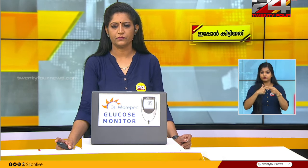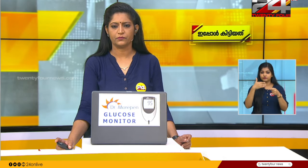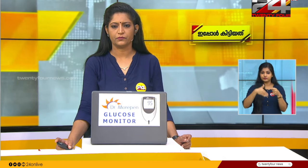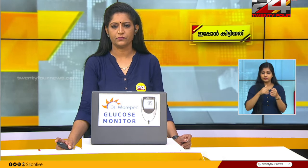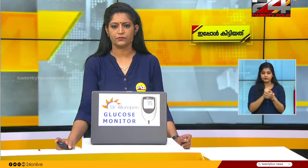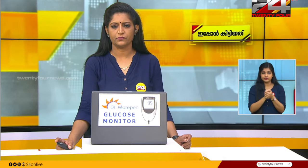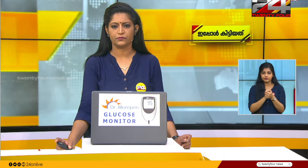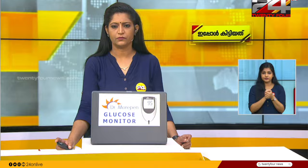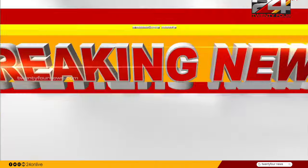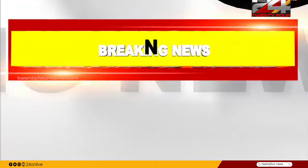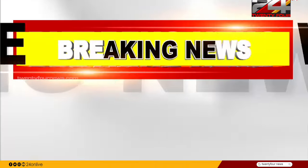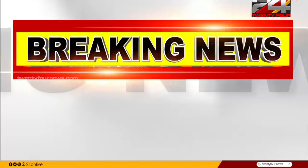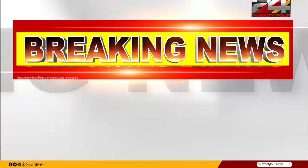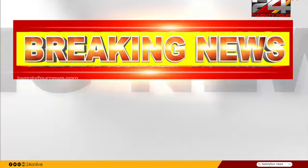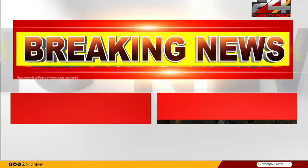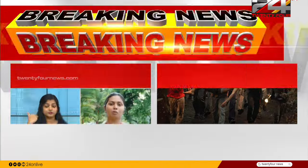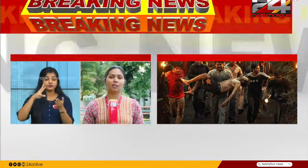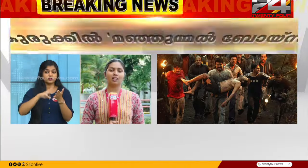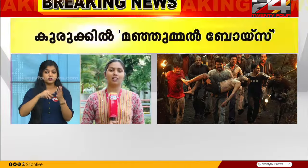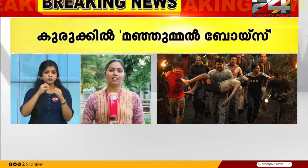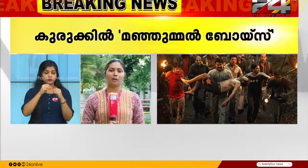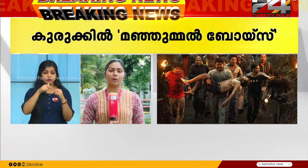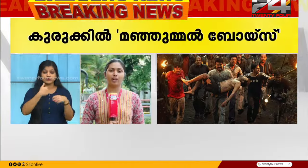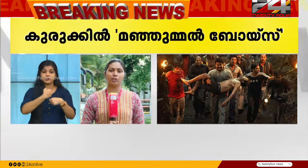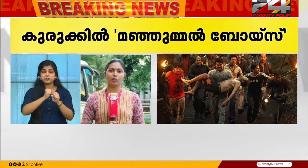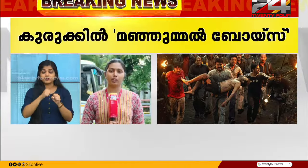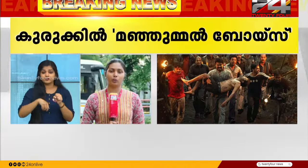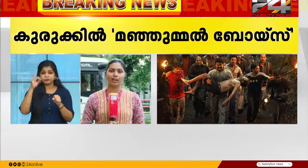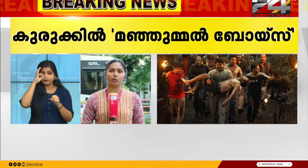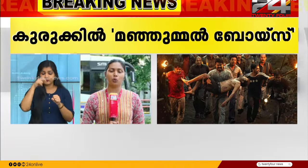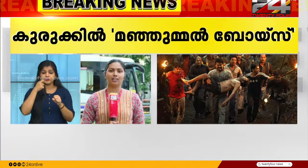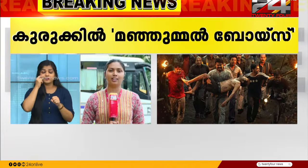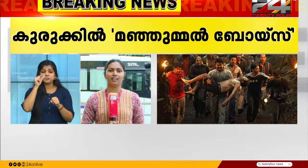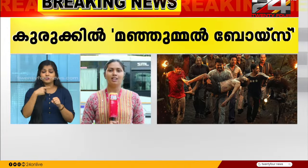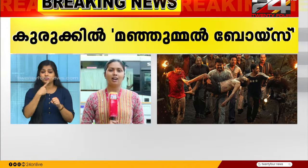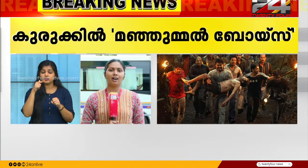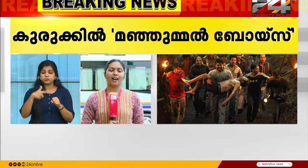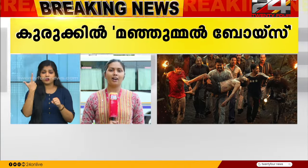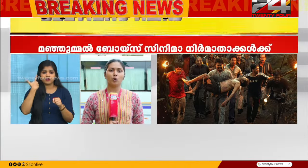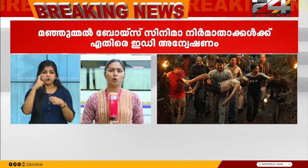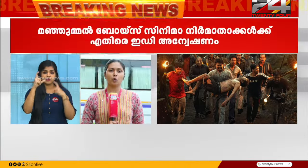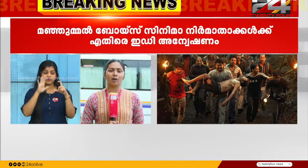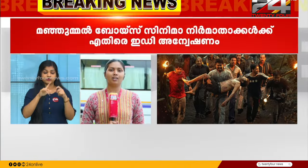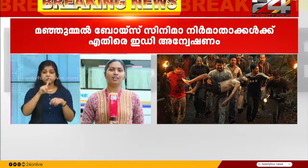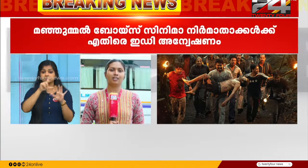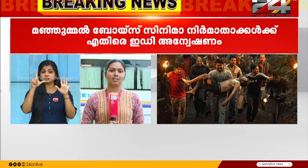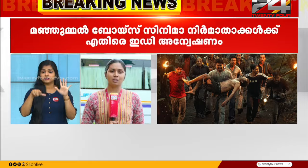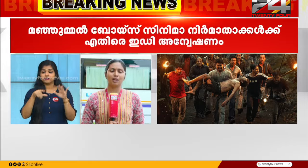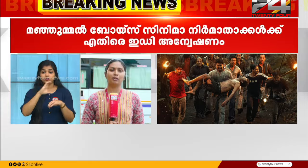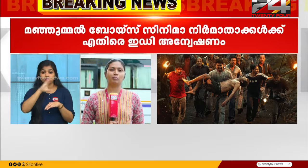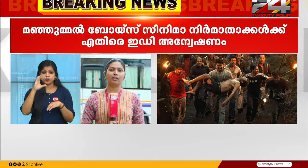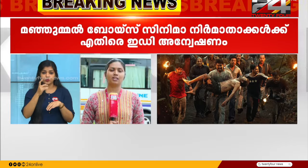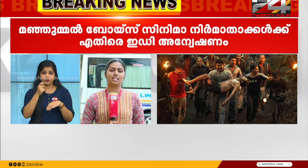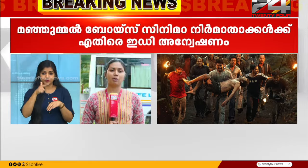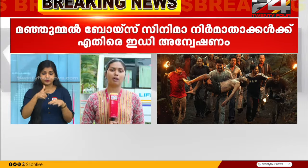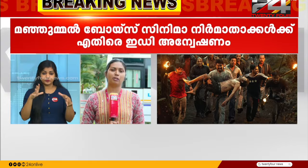അനുജ, നേരത്തെ തന്നെ ഈ മഞ്ഞുമൽ ബോയ്സിന്റെ നിർമ്മാതാക്കൾക്കെതിരെ പരാതി ഉയർന്നിട്ടുണ്ടായിരുന്നു. അതായത് 7 കോടി രൂപ ഇതുമായി